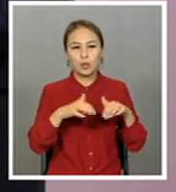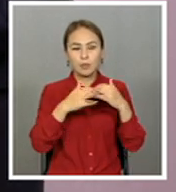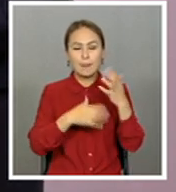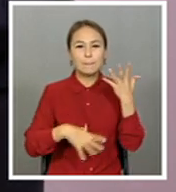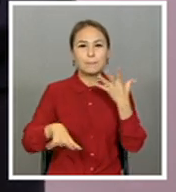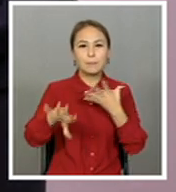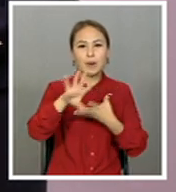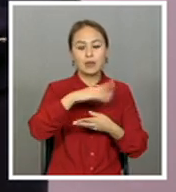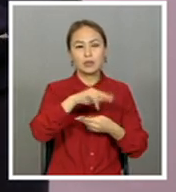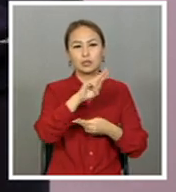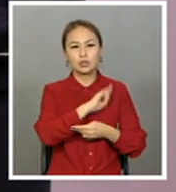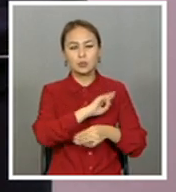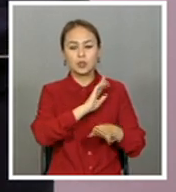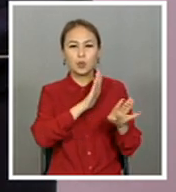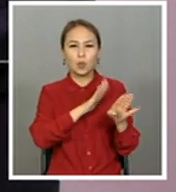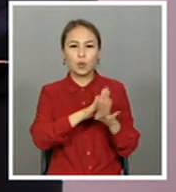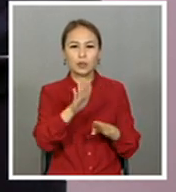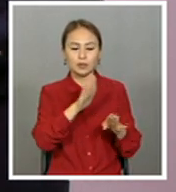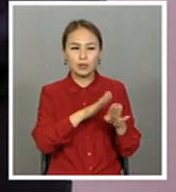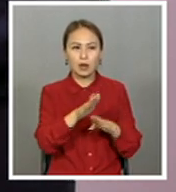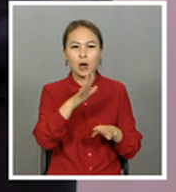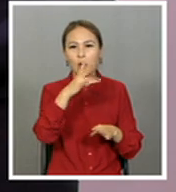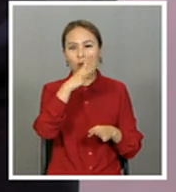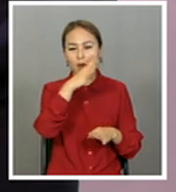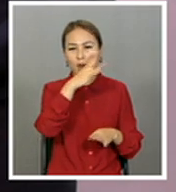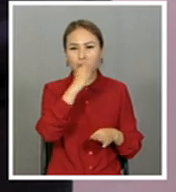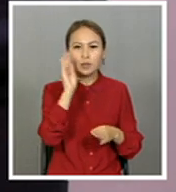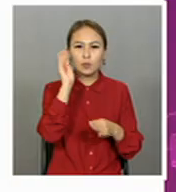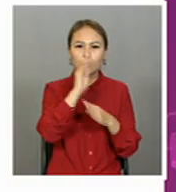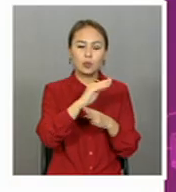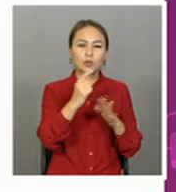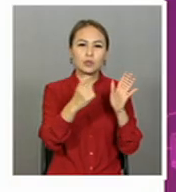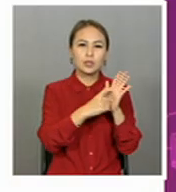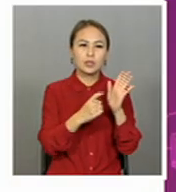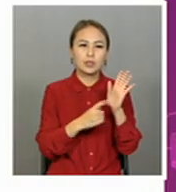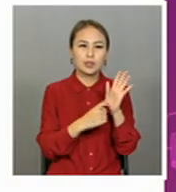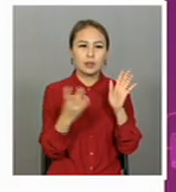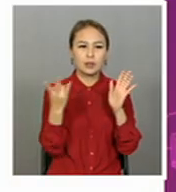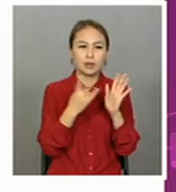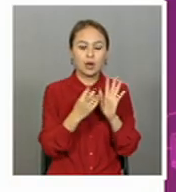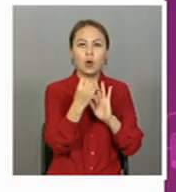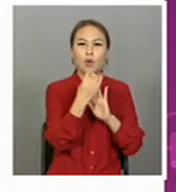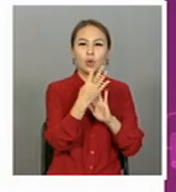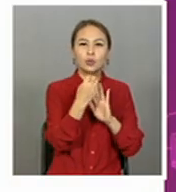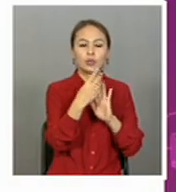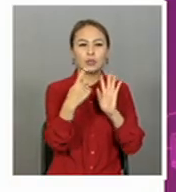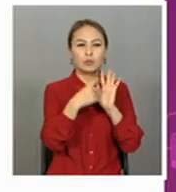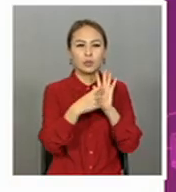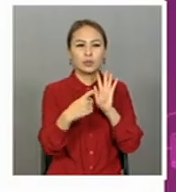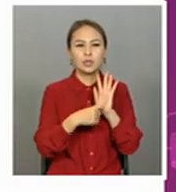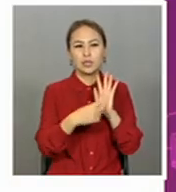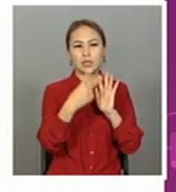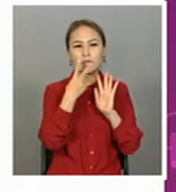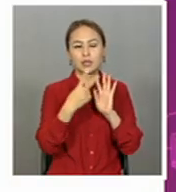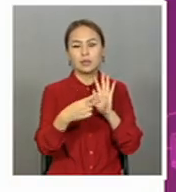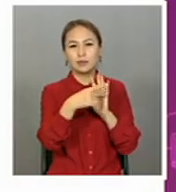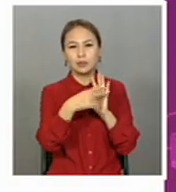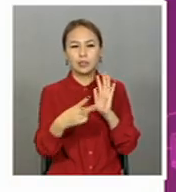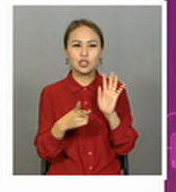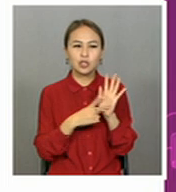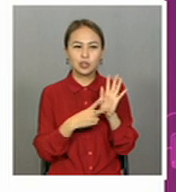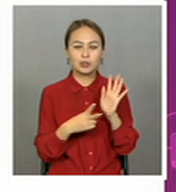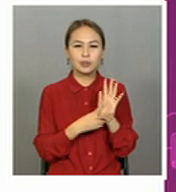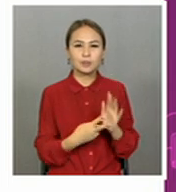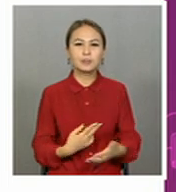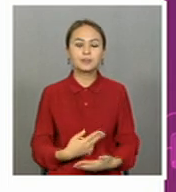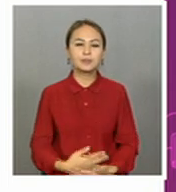барлық жұмысты орындаған уақытқа бөлуіміз керек. 14 пен 2-нің бөліндісі 7-ге